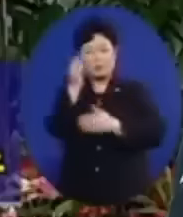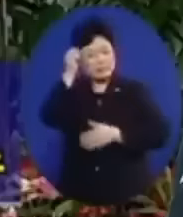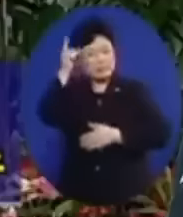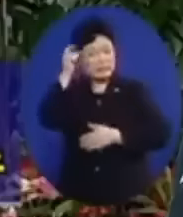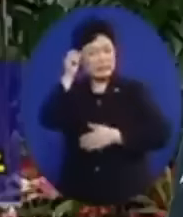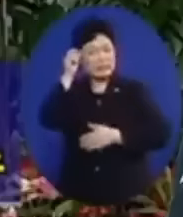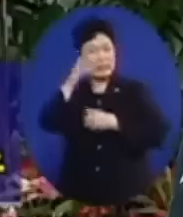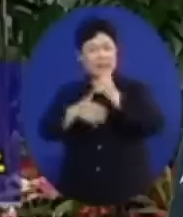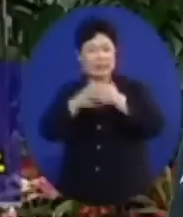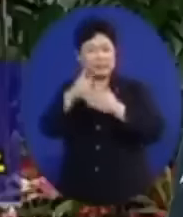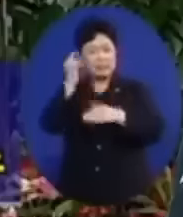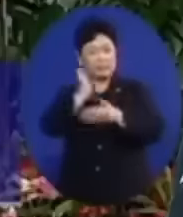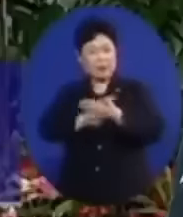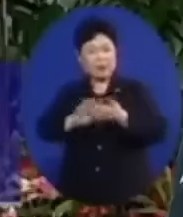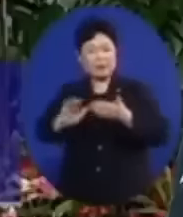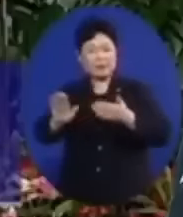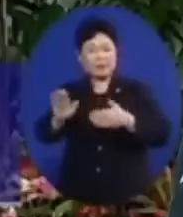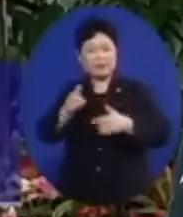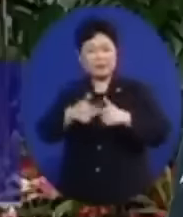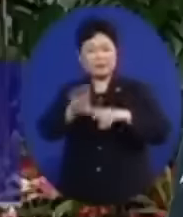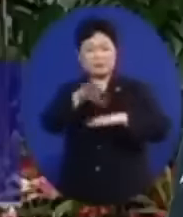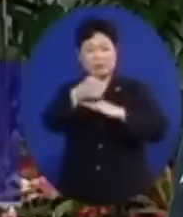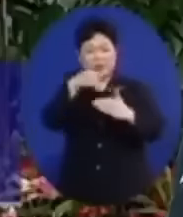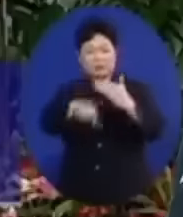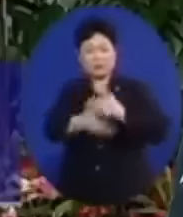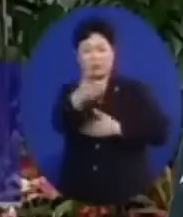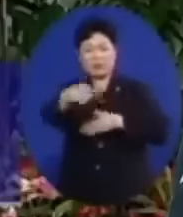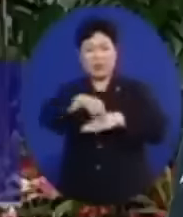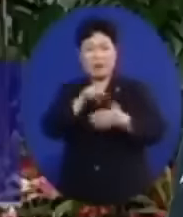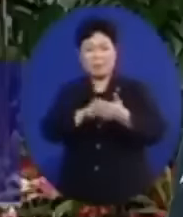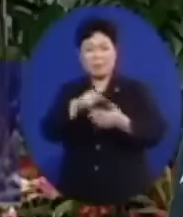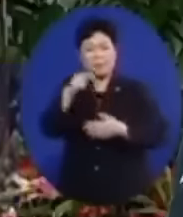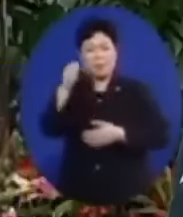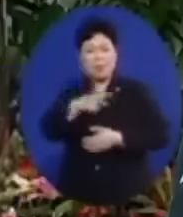하나님의 평강이 그리스도 예수 안에서 너희 마음과 생각을 지키시라.